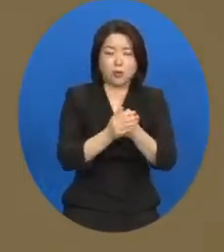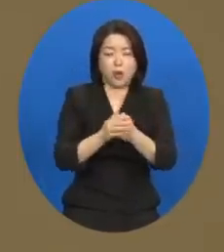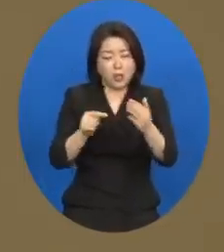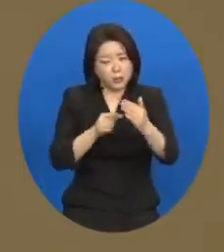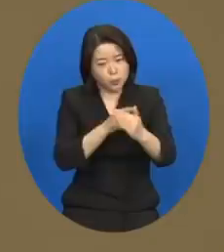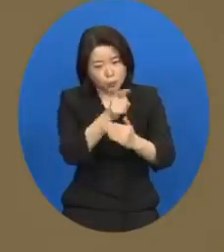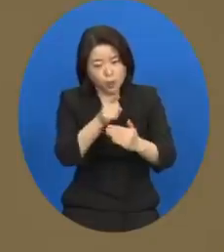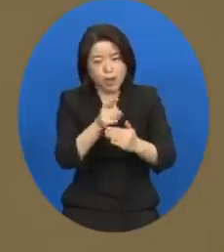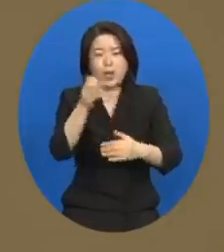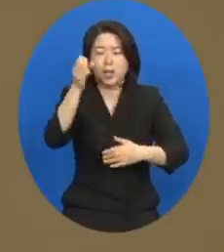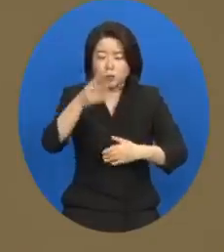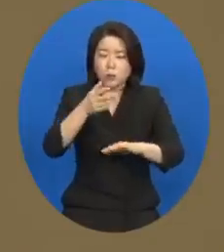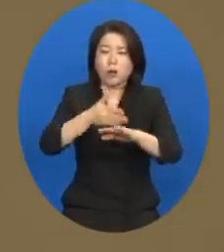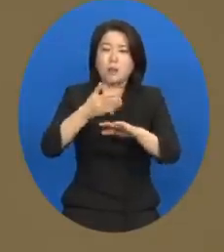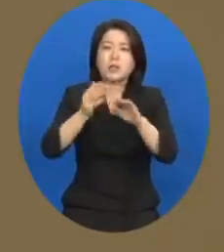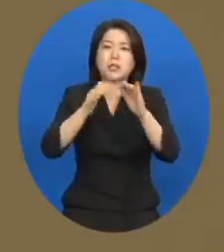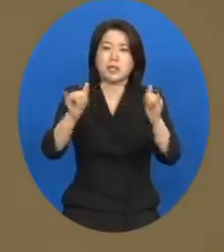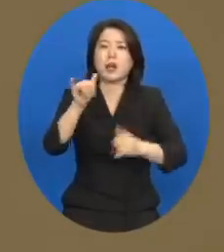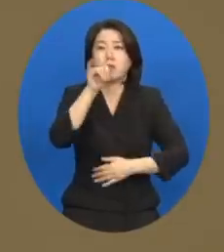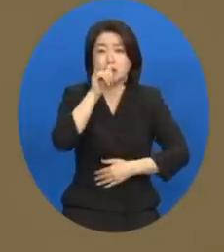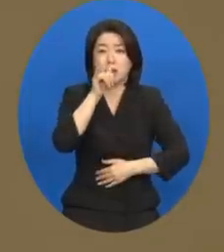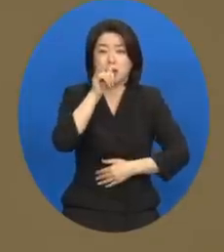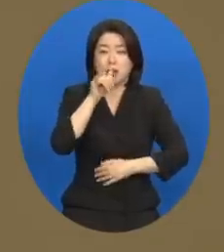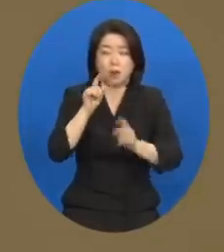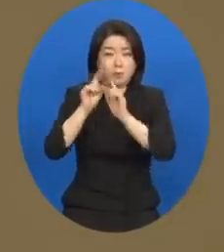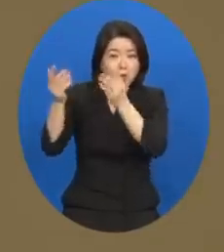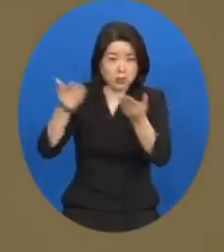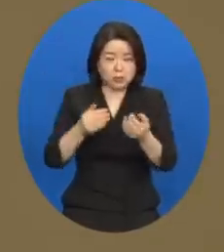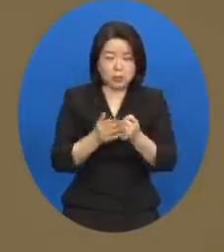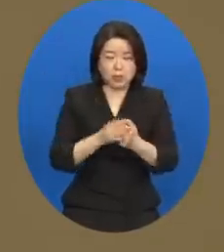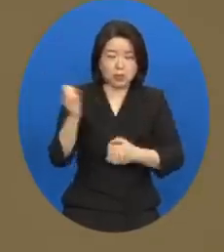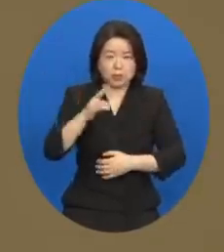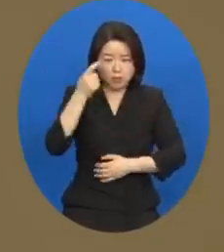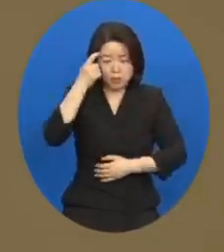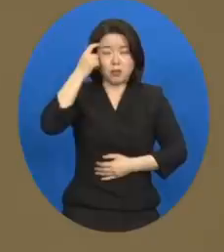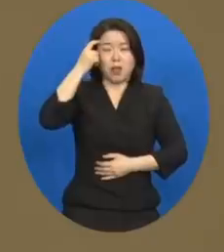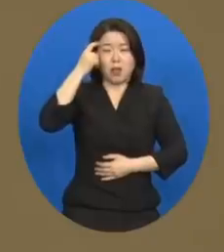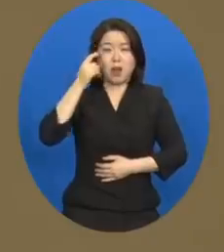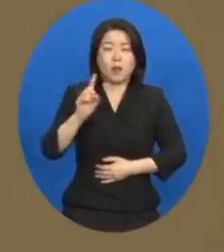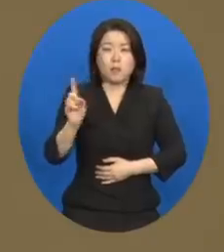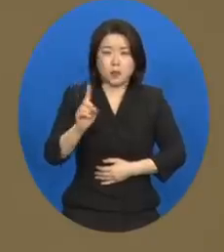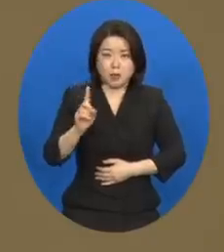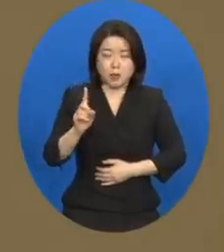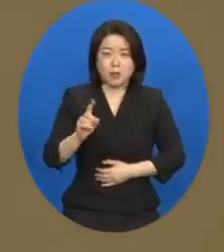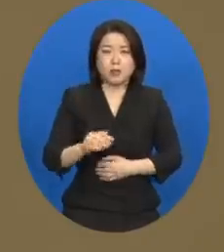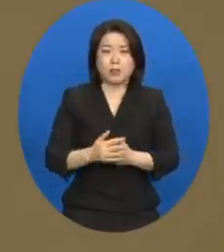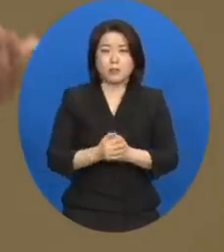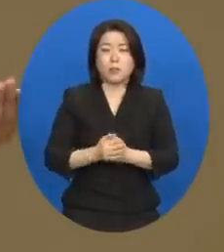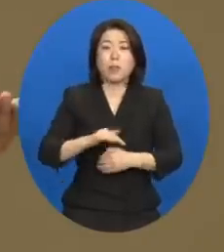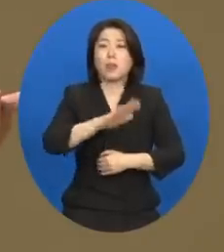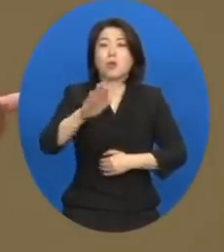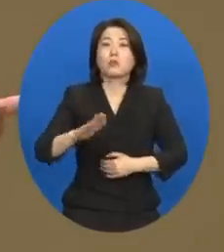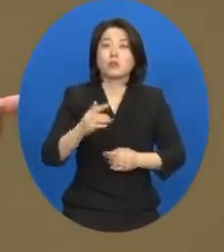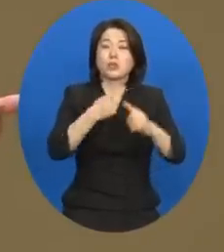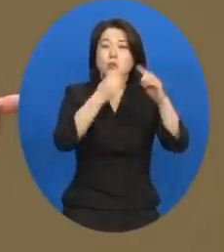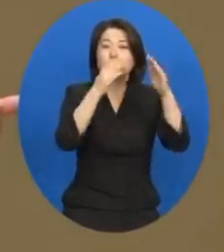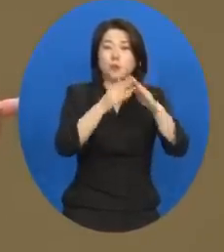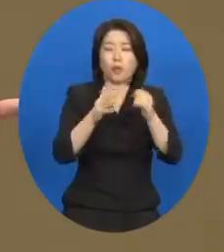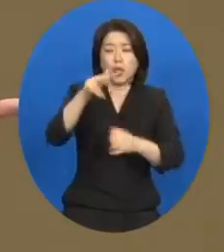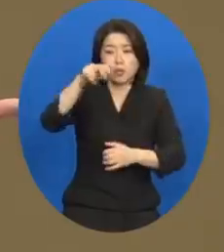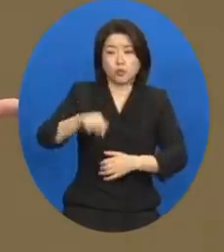감사할 이들이 있다는 거예요. 그때 불현듯이 생각난 이가 있었는데 우리 교회